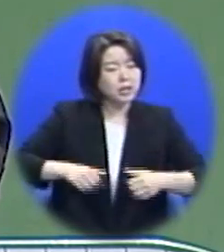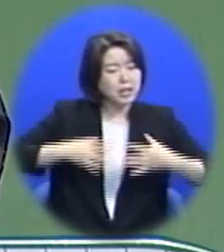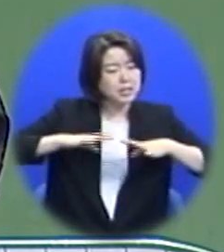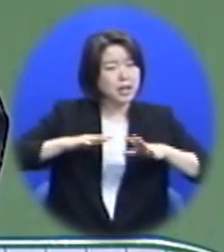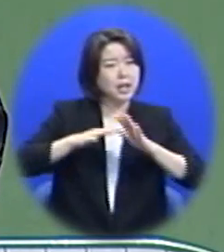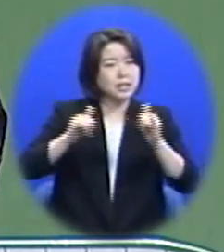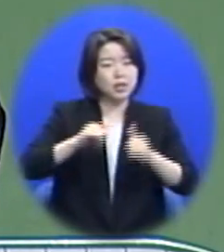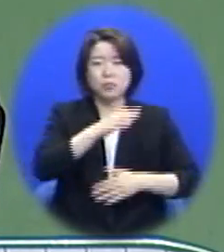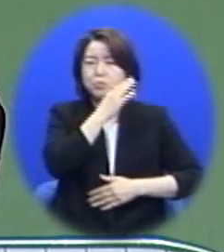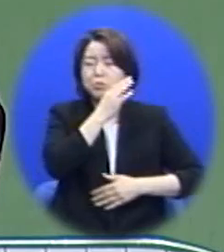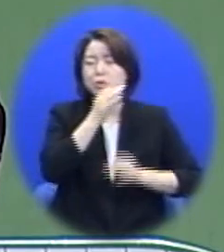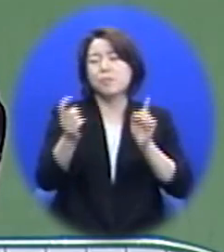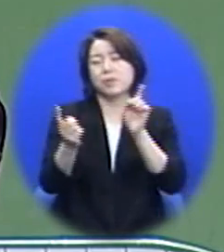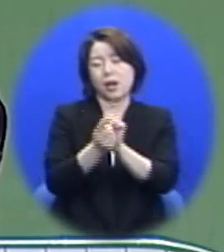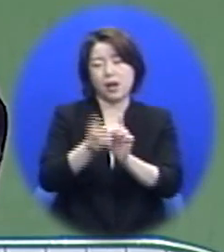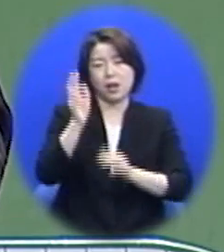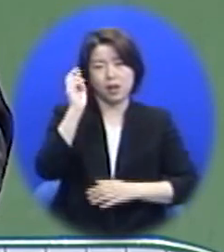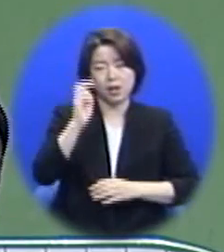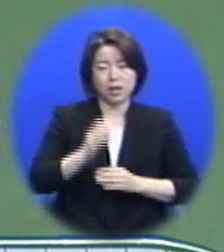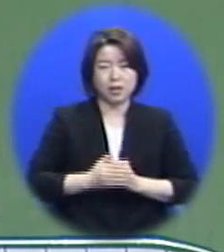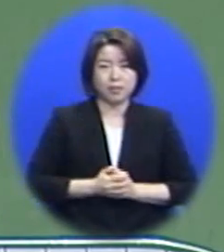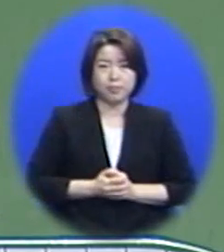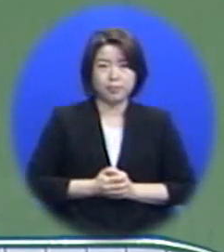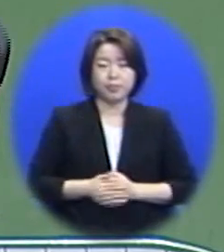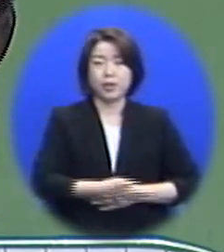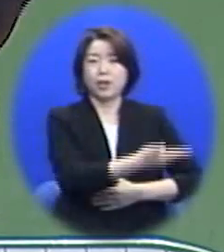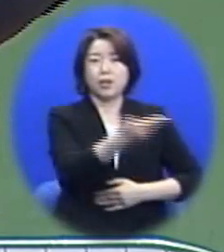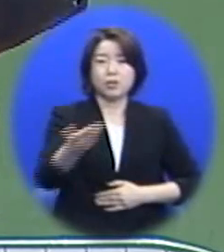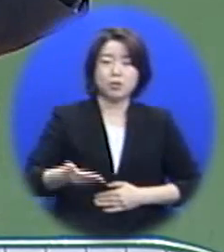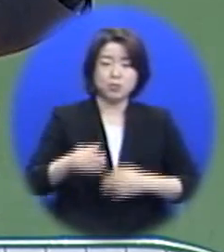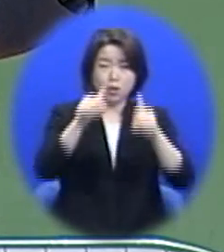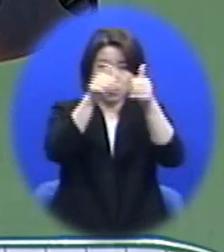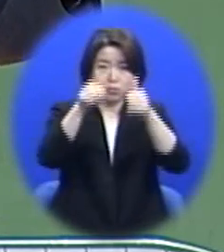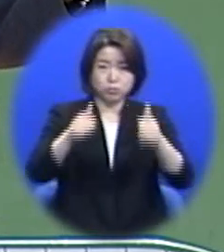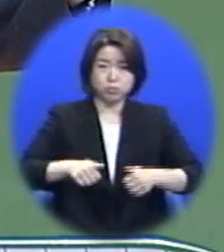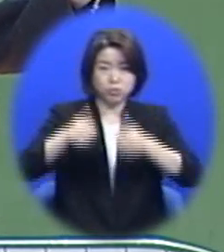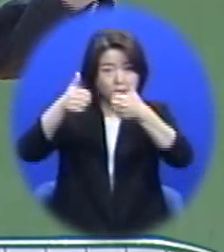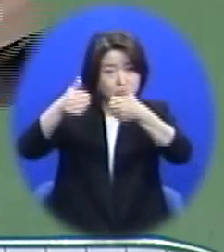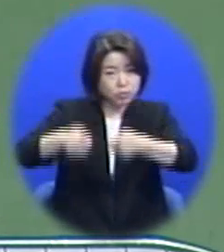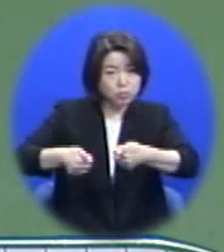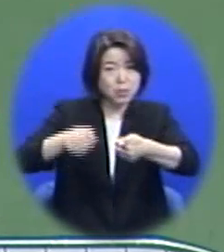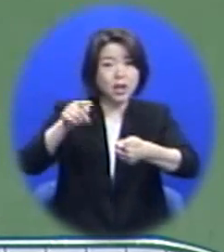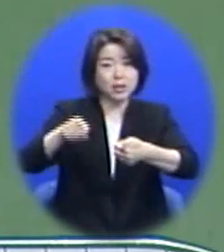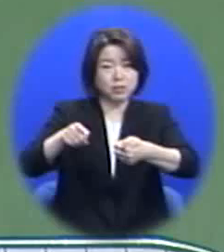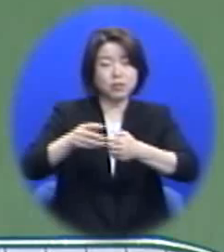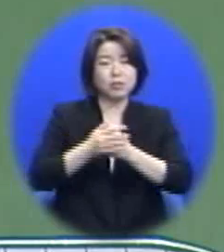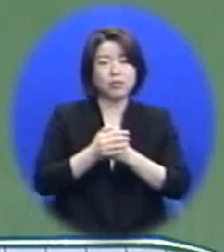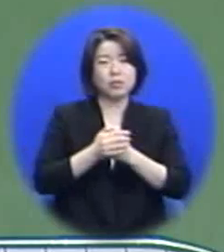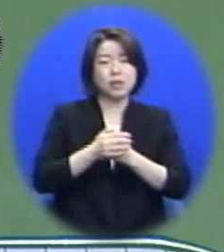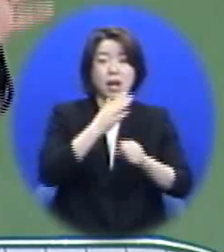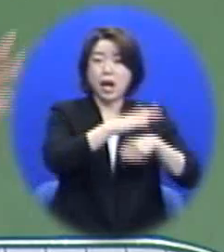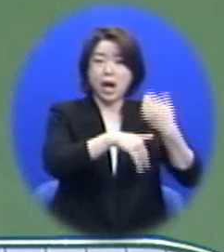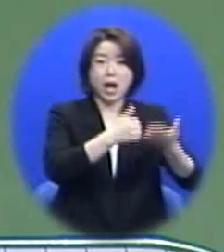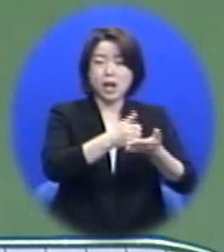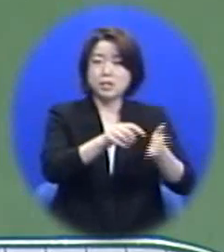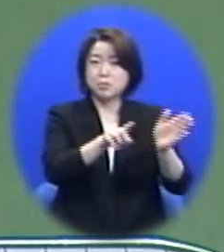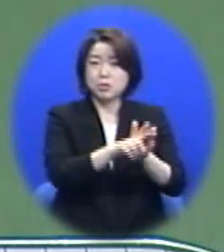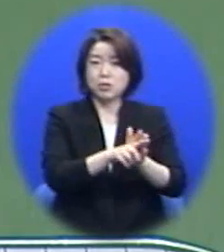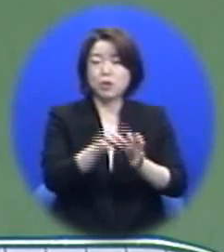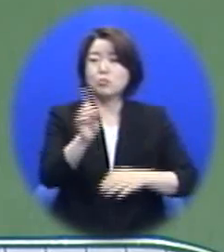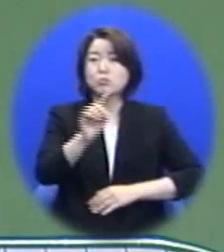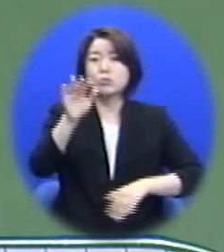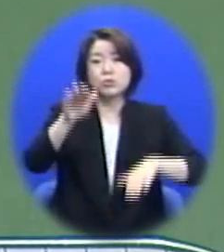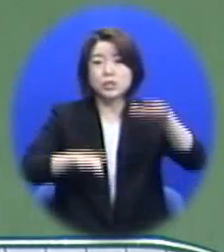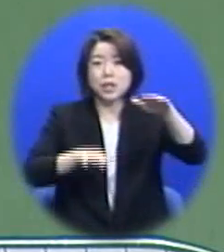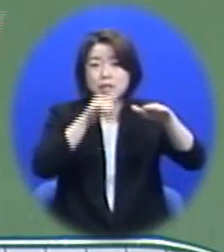부끄러움을 당할 것이다 여러분 우상숭배하는 하나님을 믿는 거 무슨 차이가